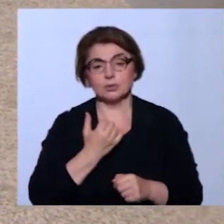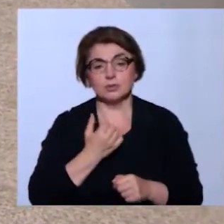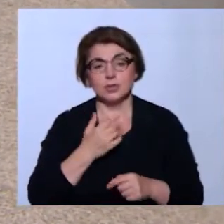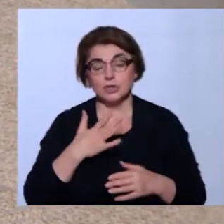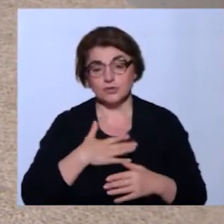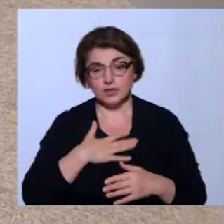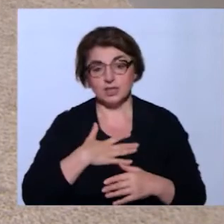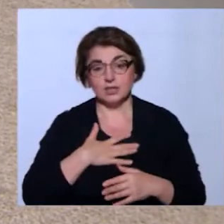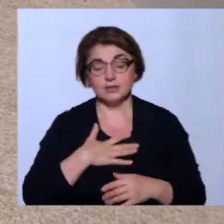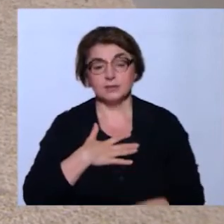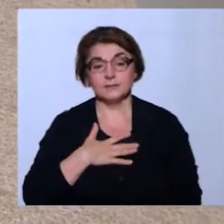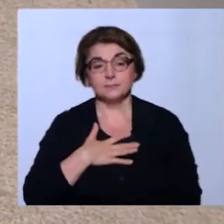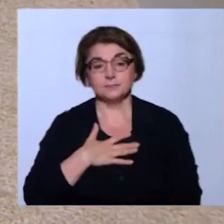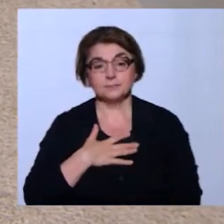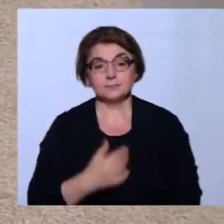აი ჩვენთან